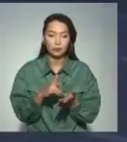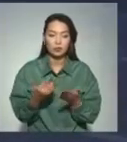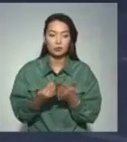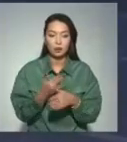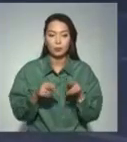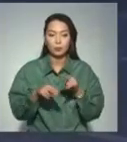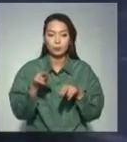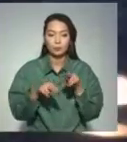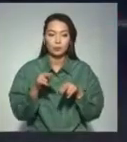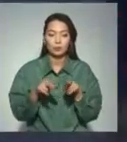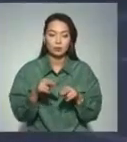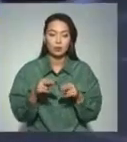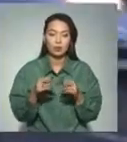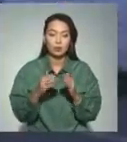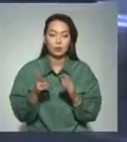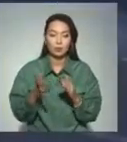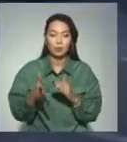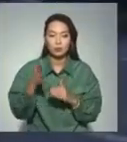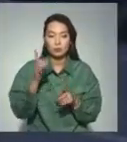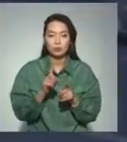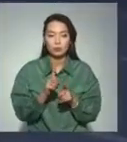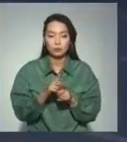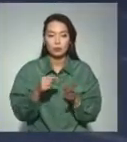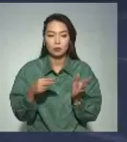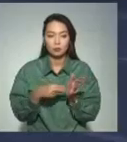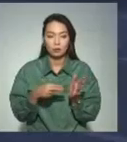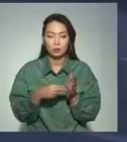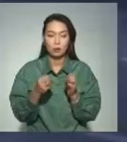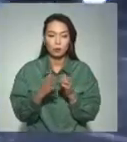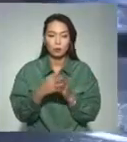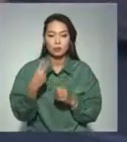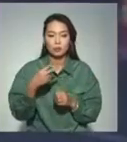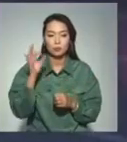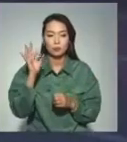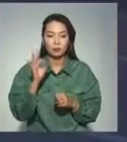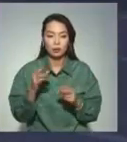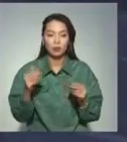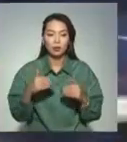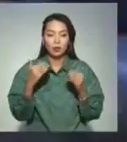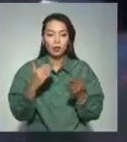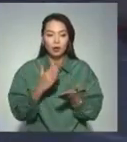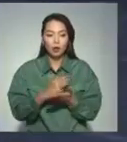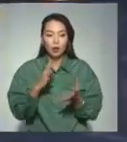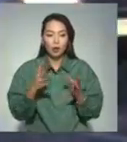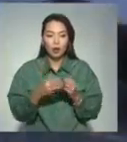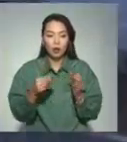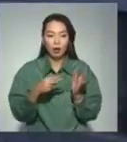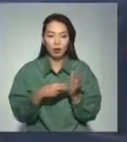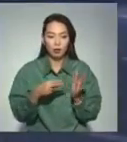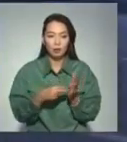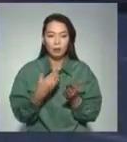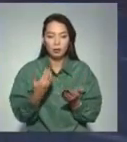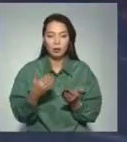көтеріп жатқан тұрғын үй кешендеріндегі баспаналардың құны 15-20%-ке өскен. Бұл құрылыс материалдары құнның